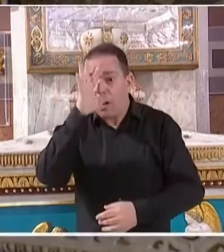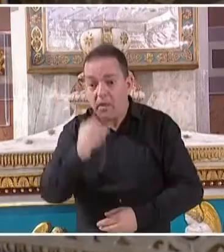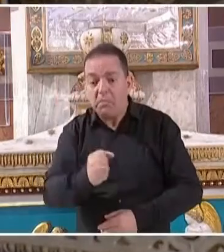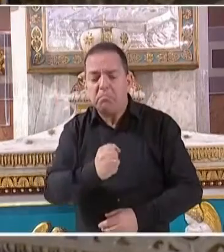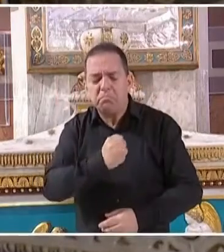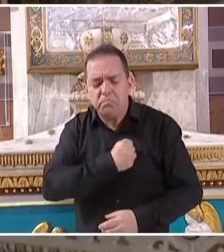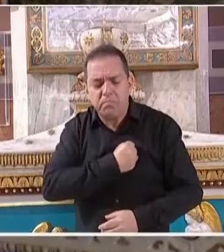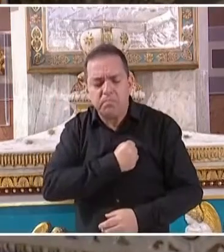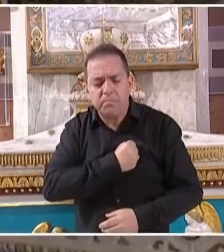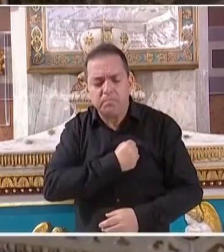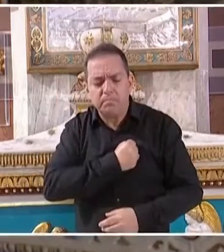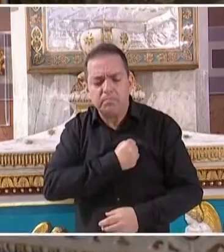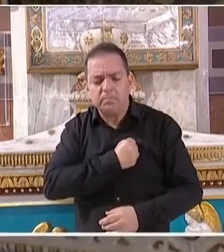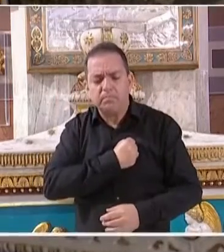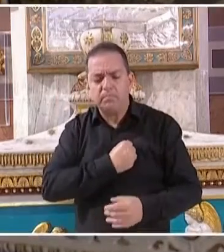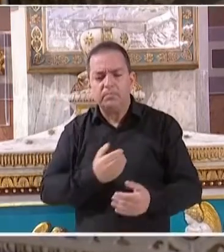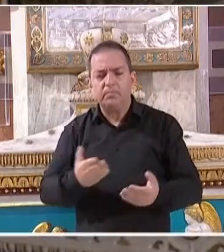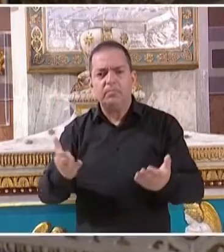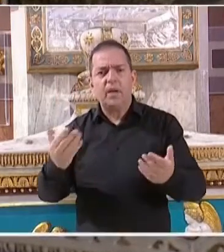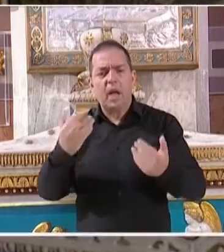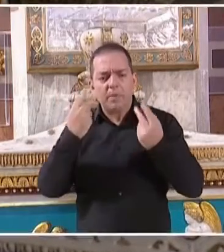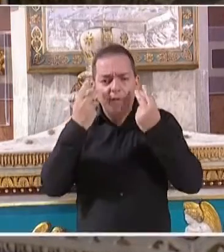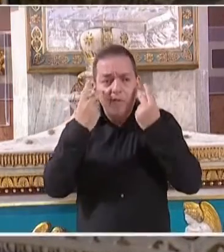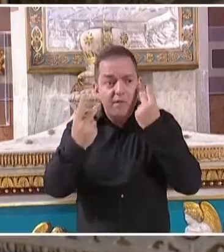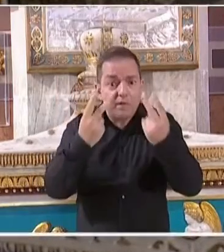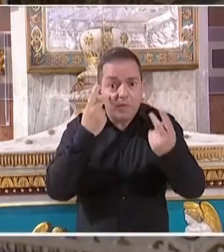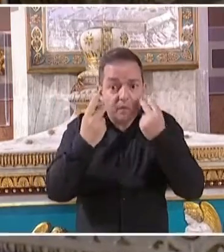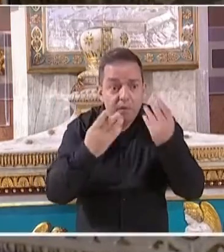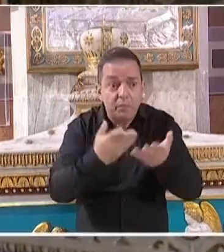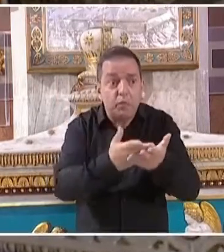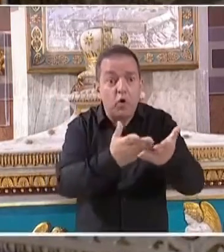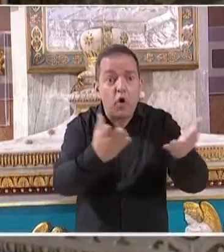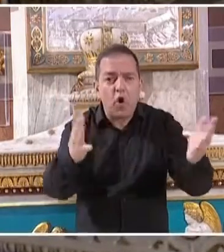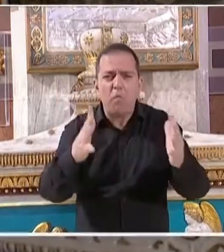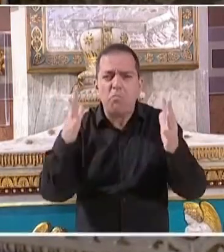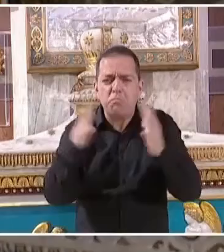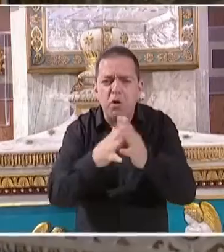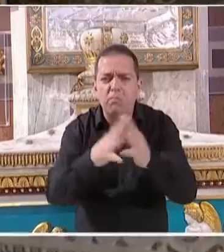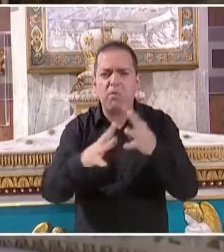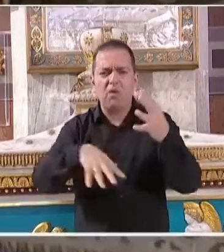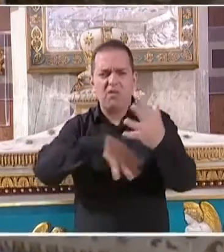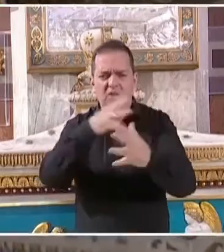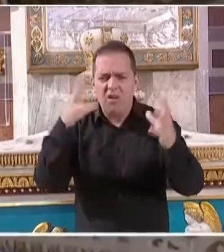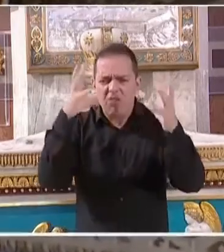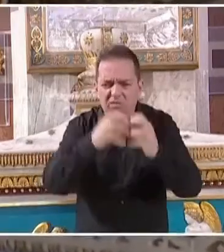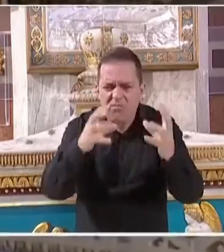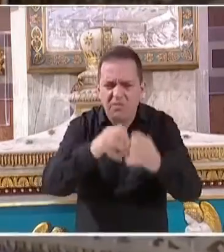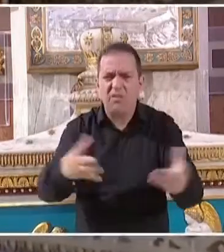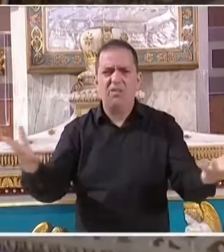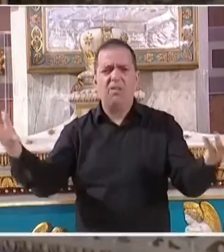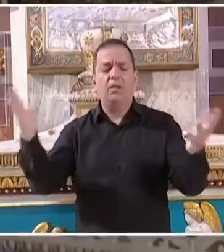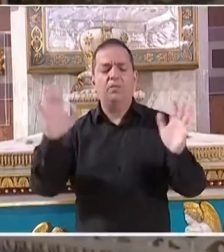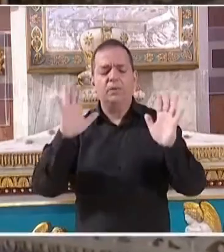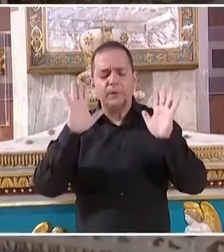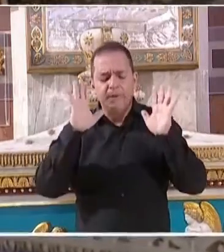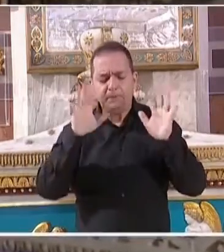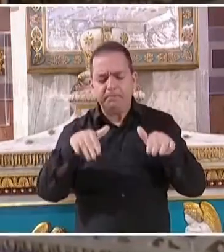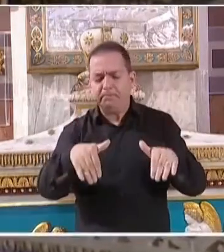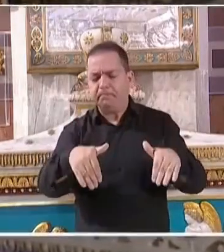αλλοπρόσαλο και αλληλοσπαρασόμενο κόσμο με την αγάπη του Χριστού, με